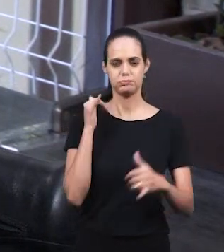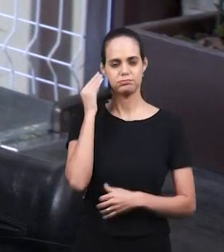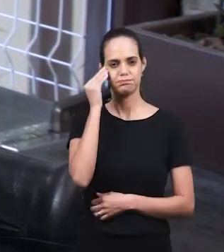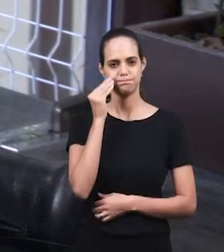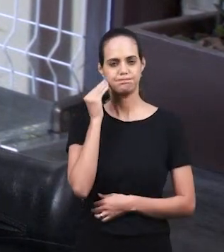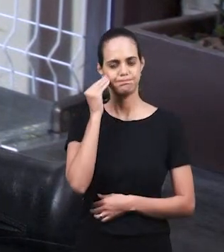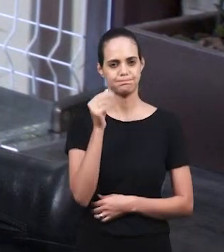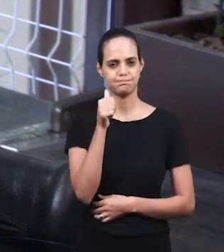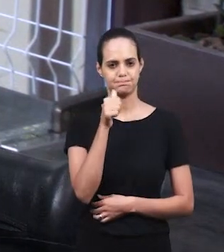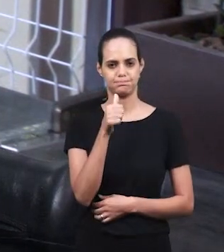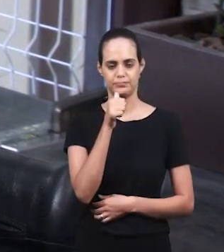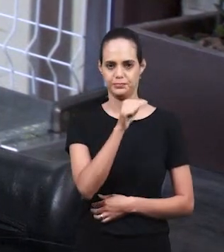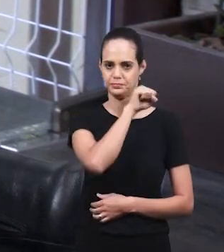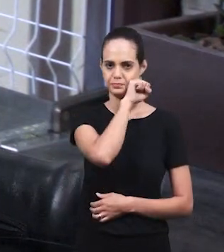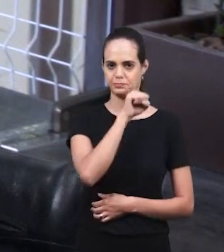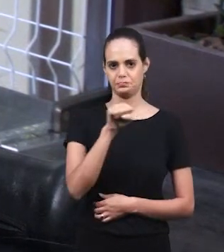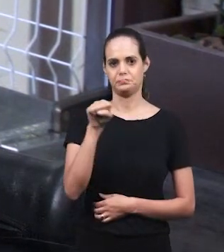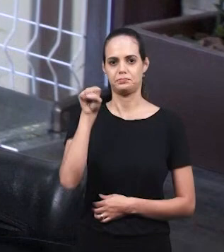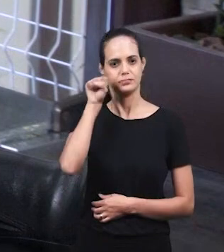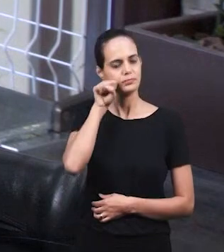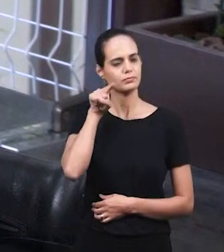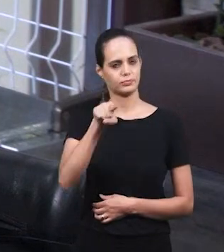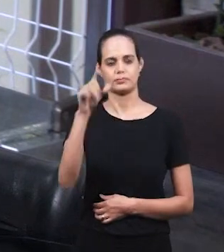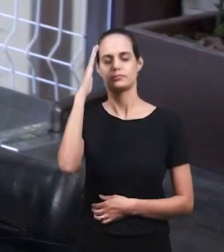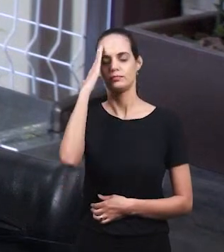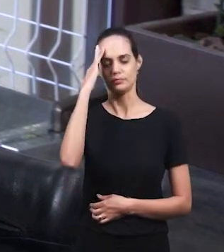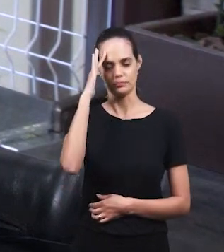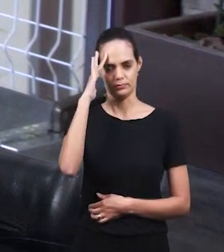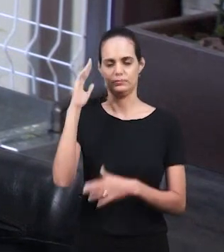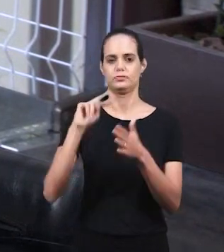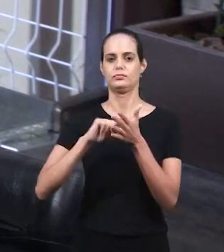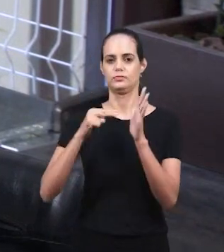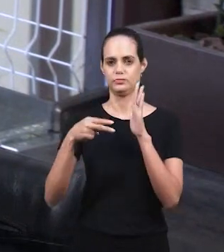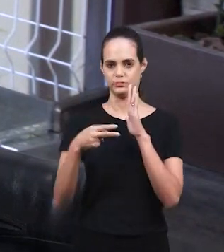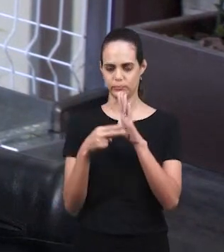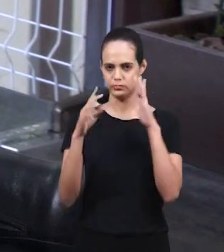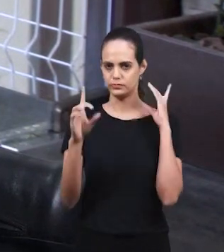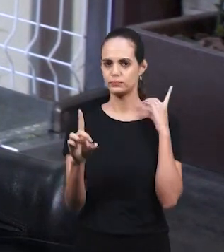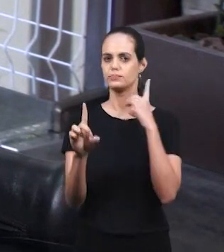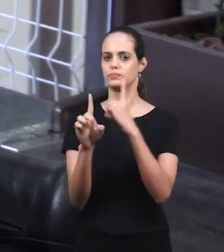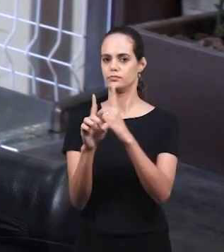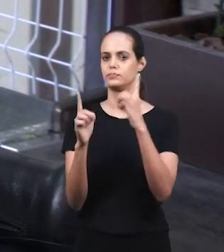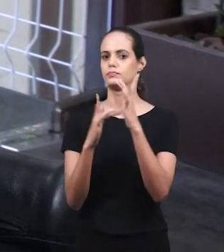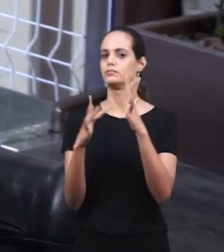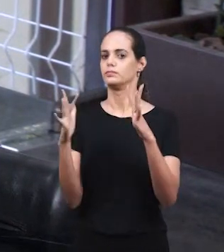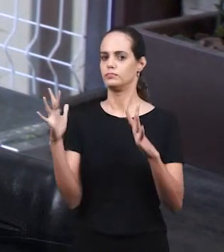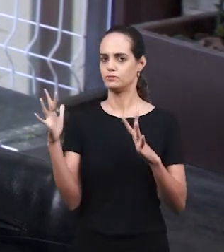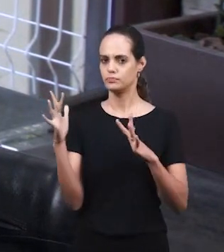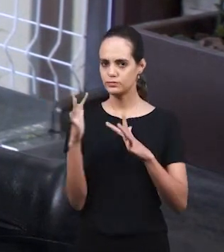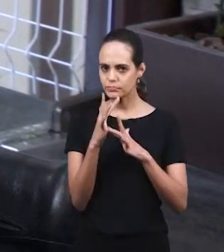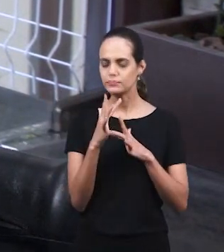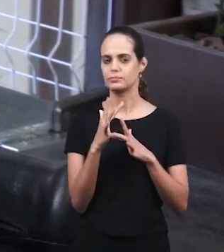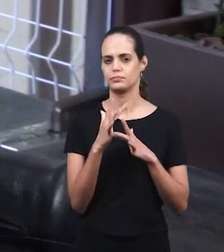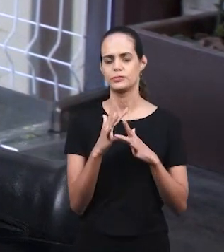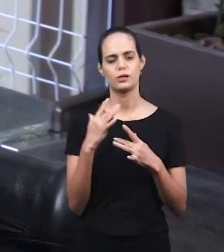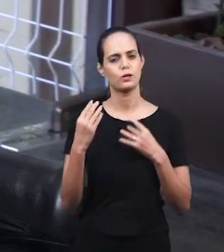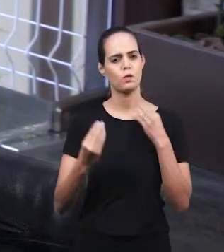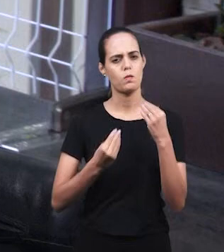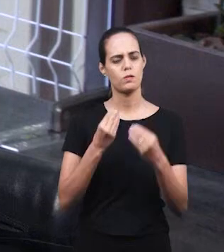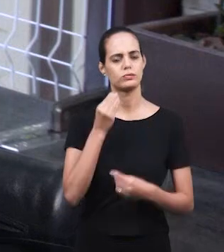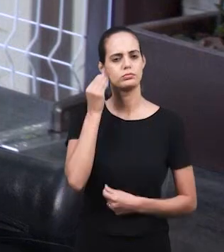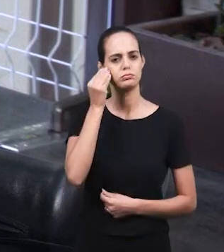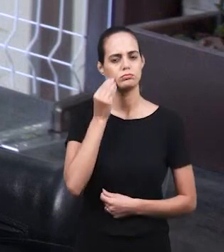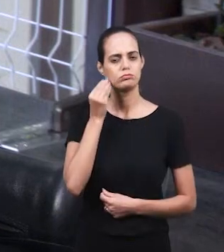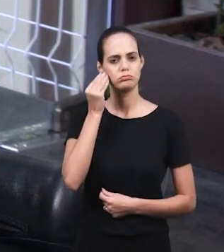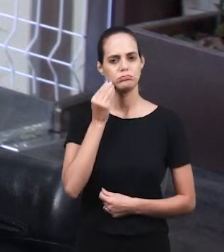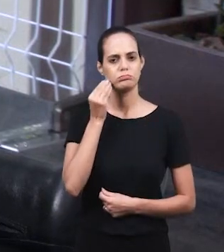sur l'expérience d'une femme connue comme la femme samaritaine. Vous allez comprendre la signification de sa rencontre avec le Seigneur